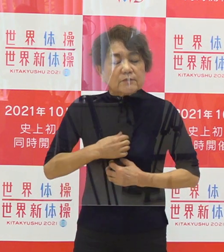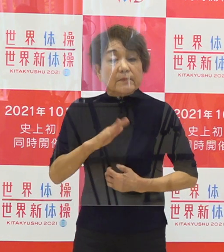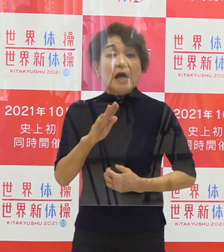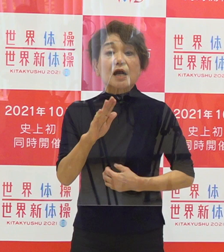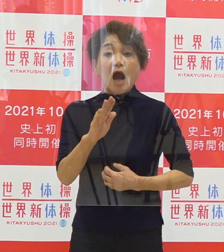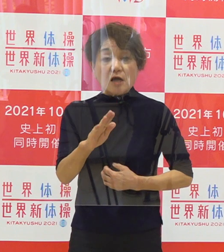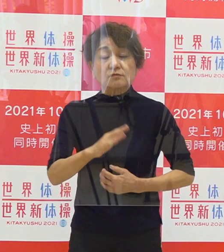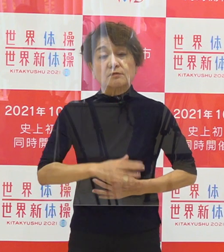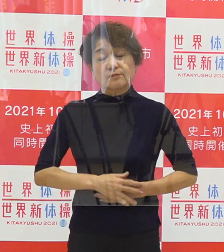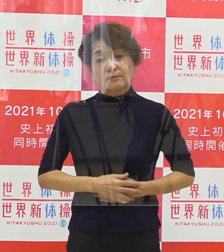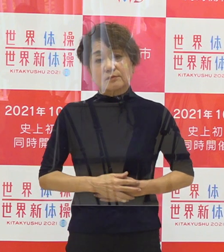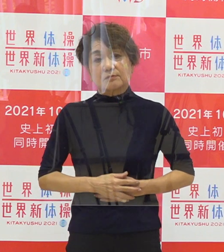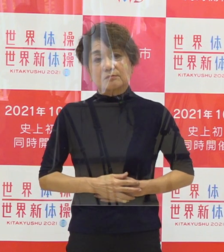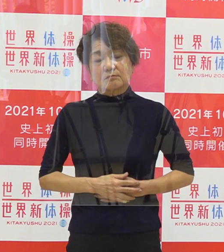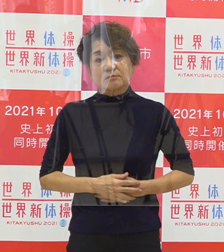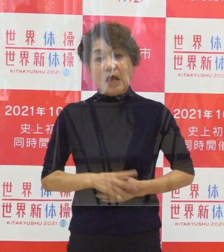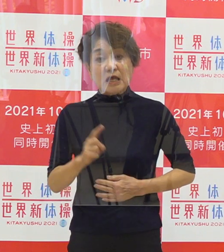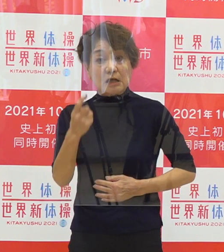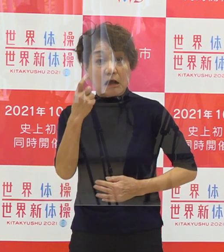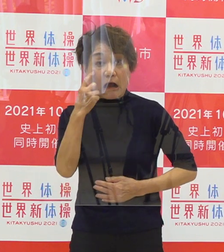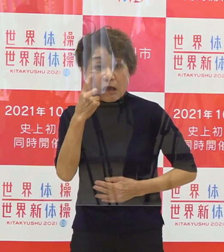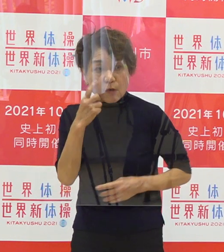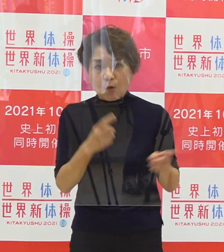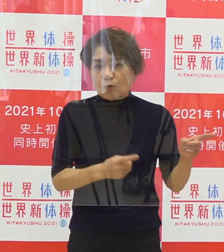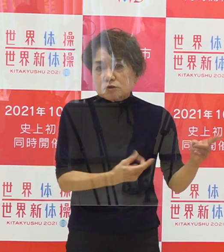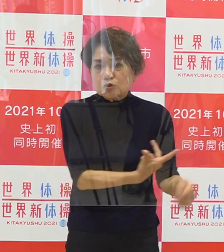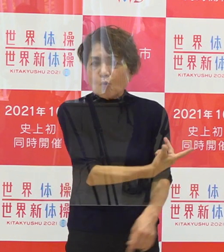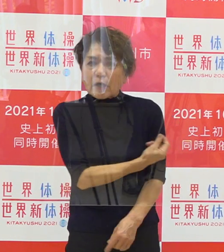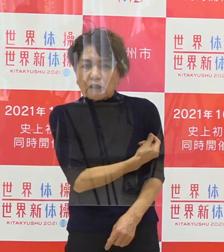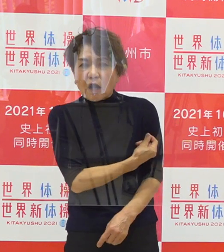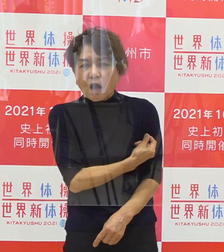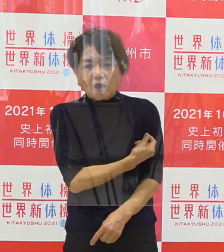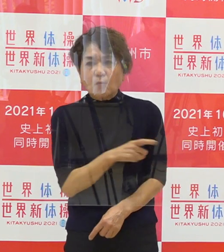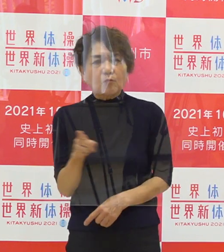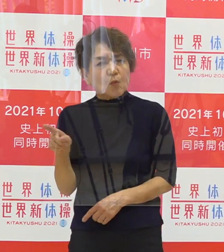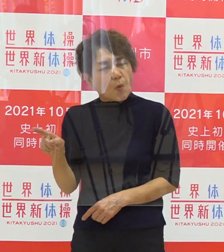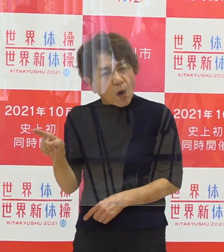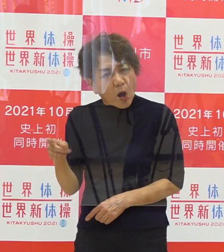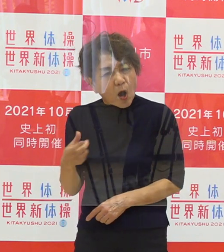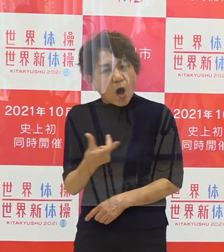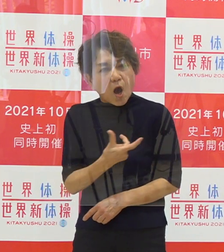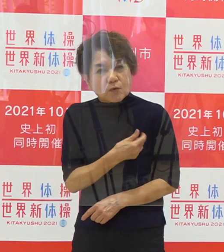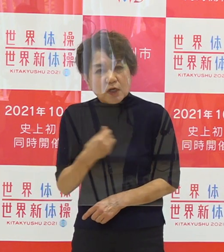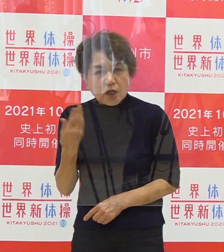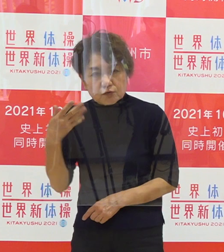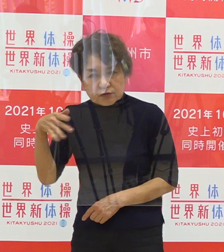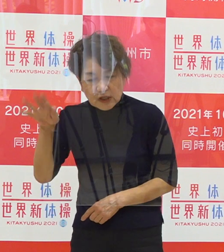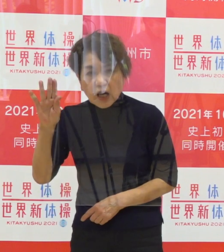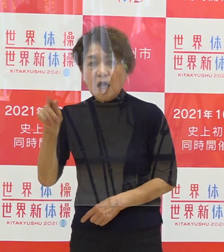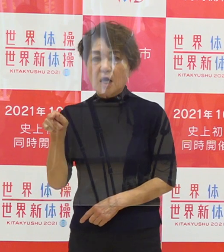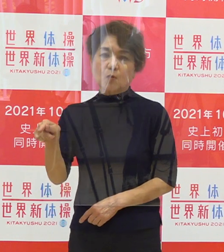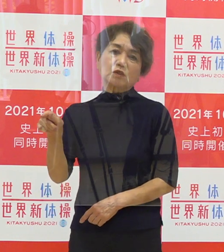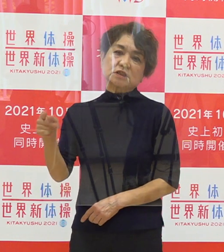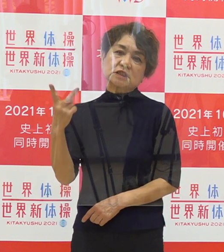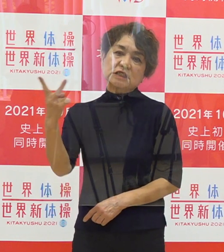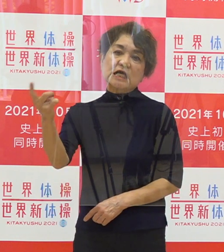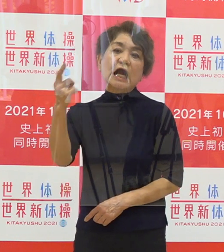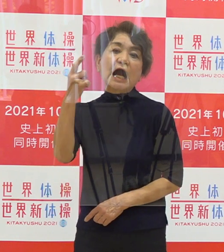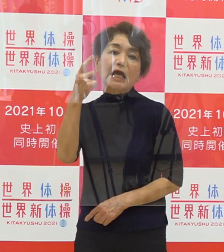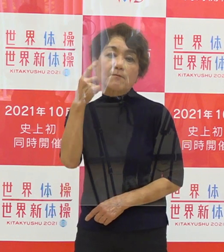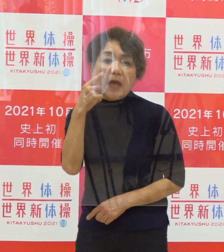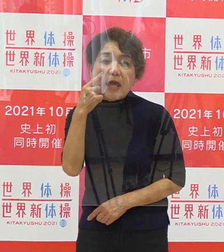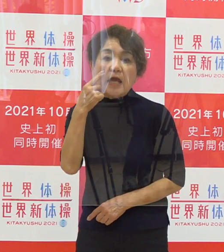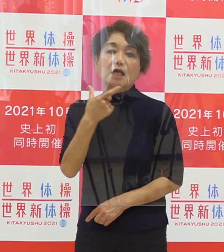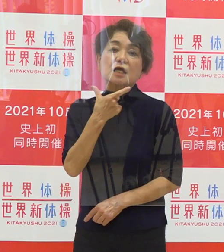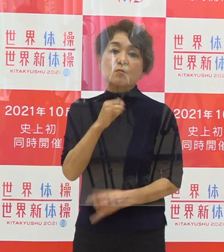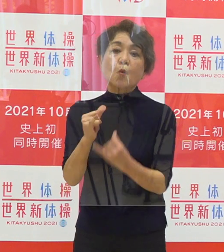まいりまして、やっぱり1回目モデルナを受けたけど、なんとかファイザーがもし受けられるようになるならばファイザー2回目にという要望が出